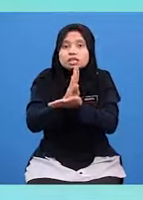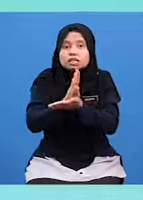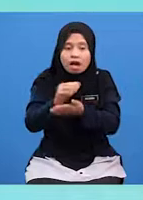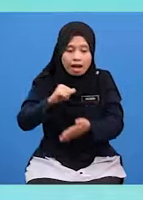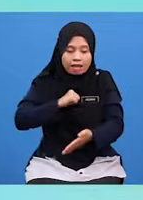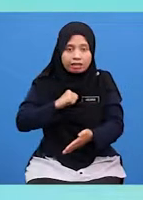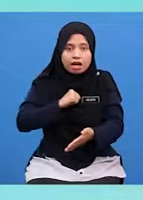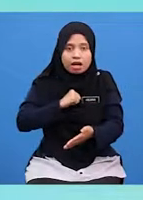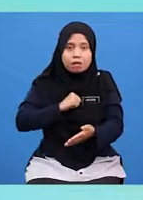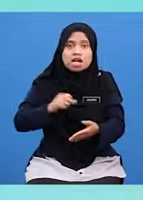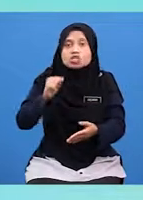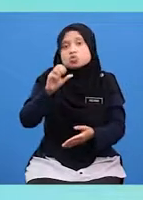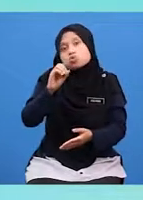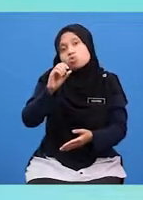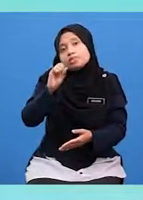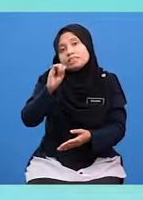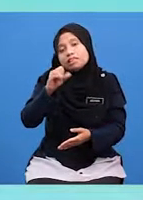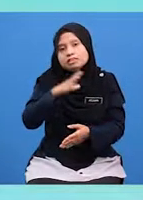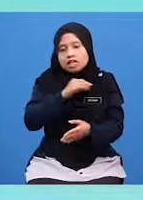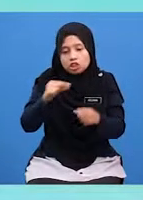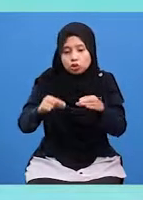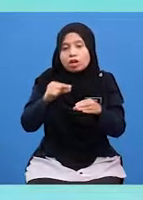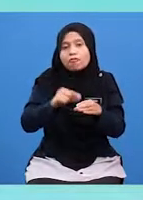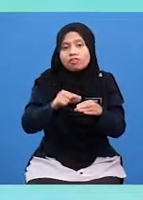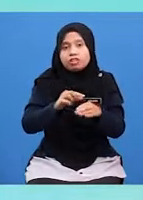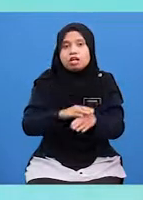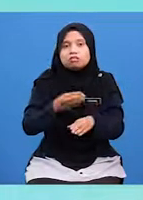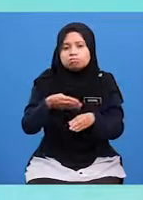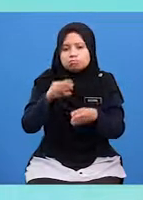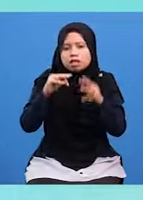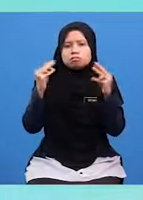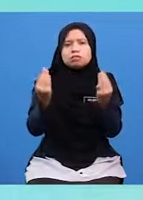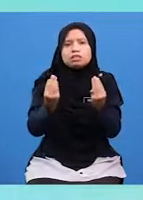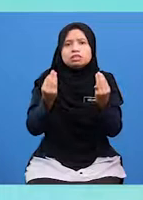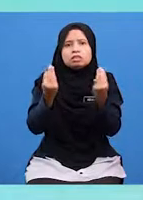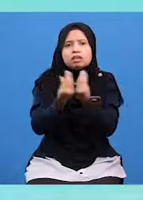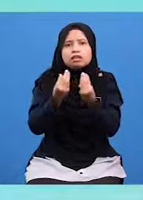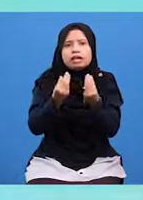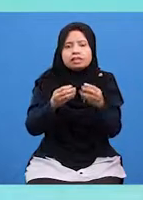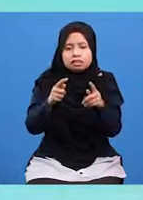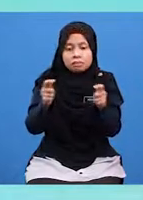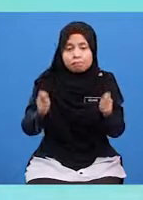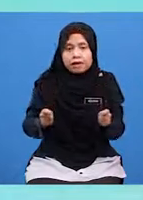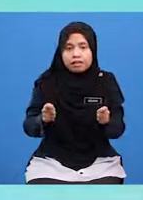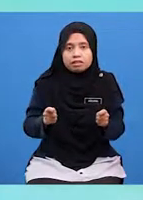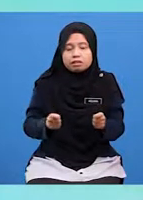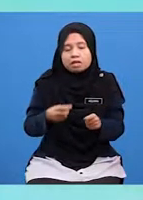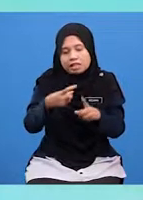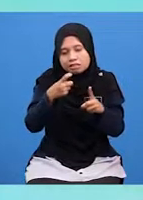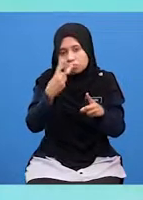peradaban, sosial dan geografi serta masyarakat setempat berdasarkan